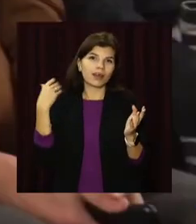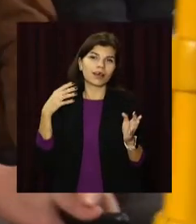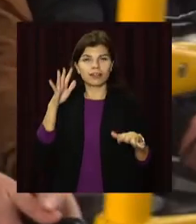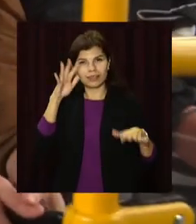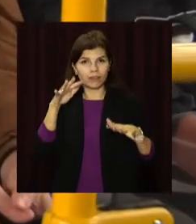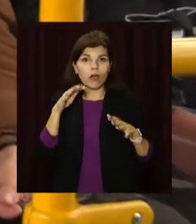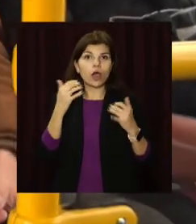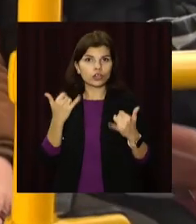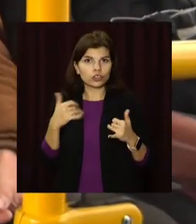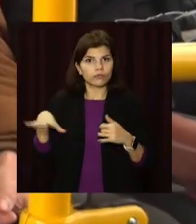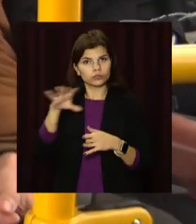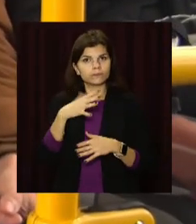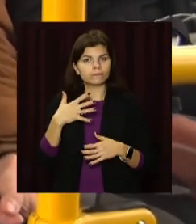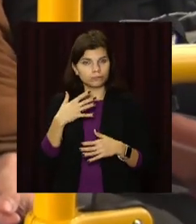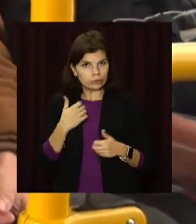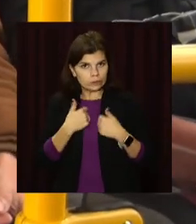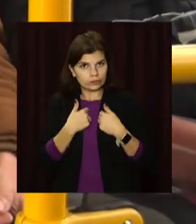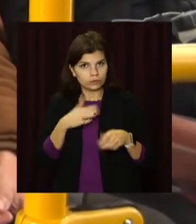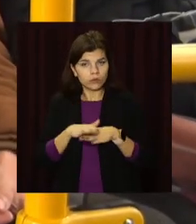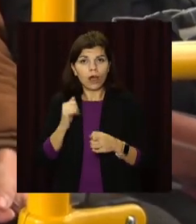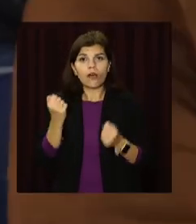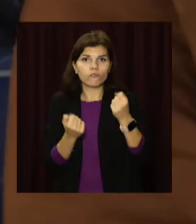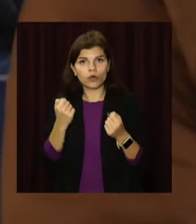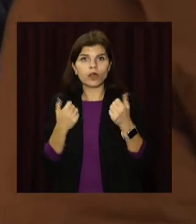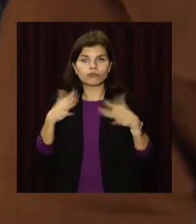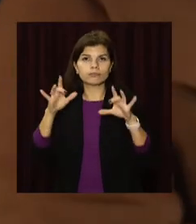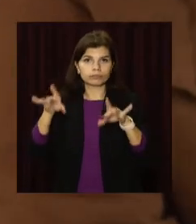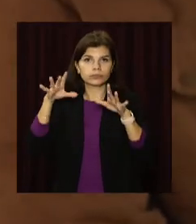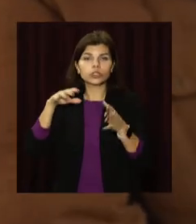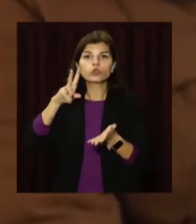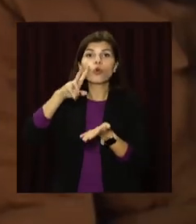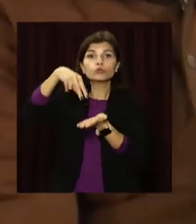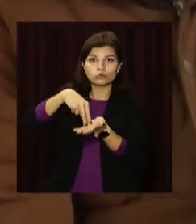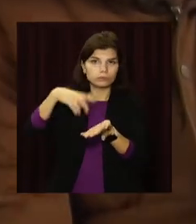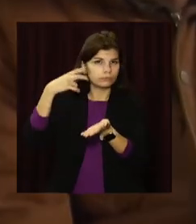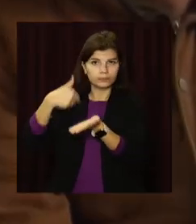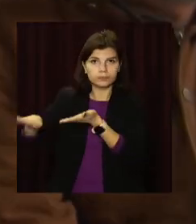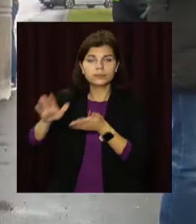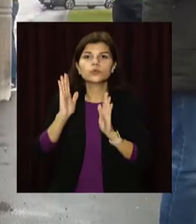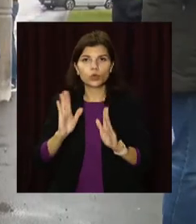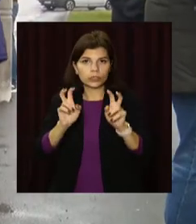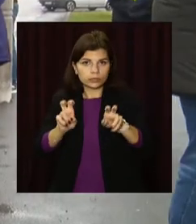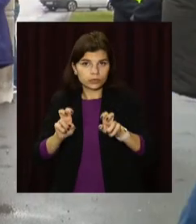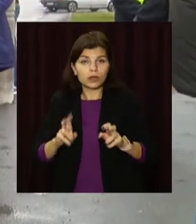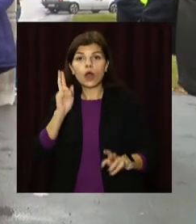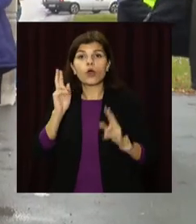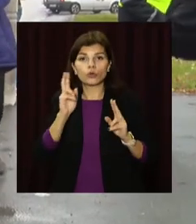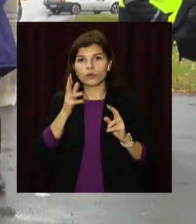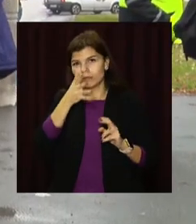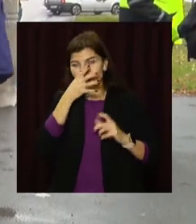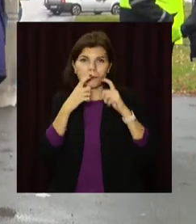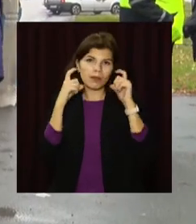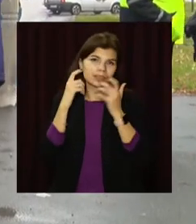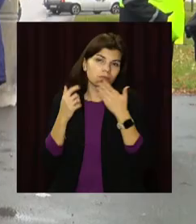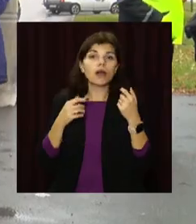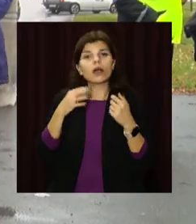дніпряни стали більш сумлінними, а водії все рідше беруть пасажирів стоячи. Тим, хто нехтує карантинними нормами, правоохоронці нагадують